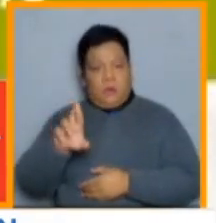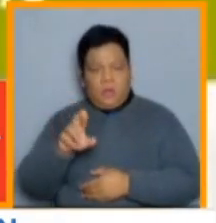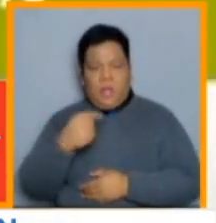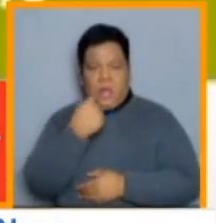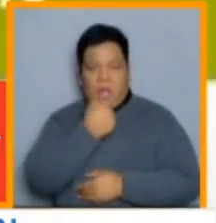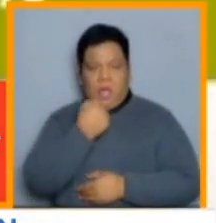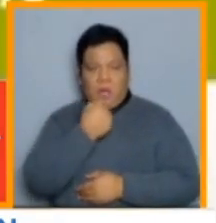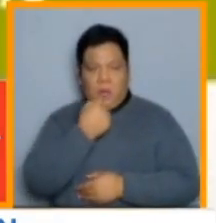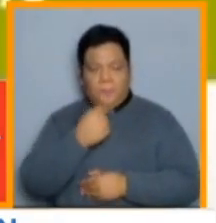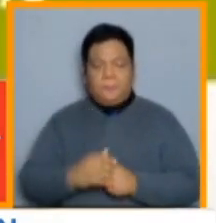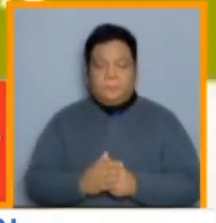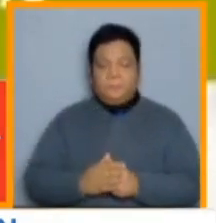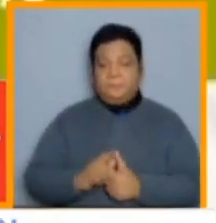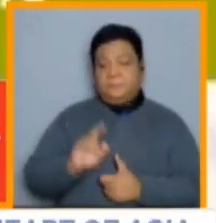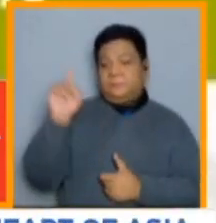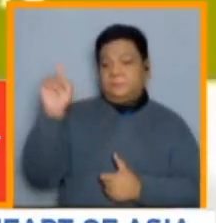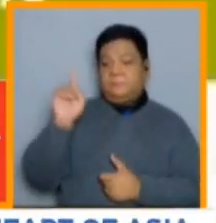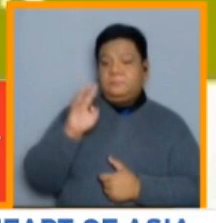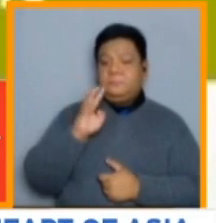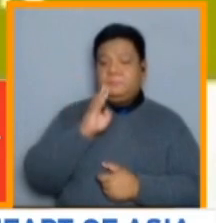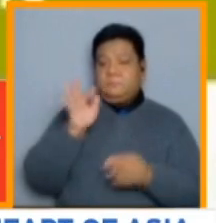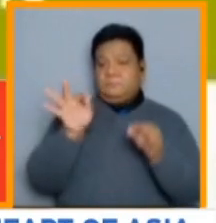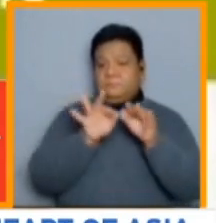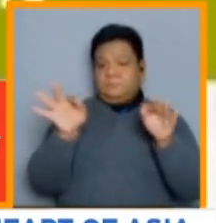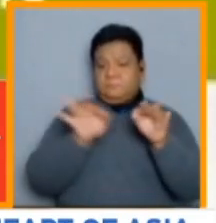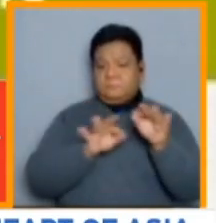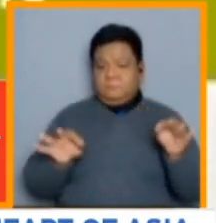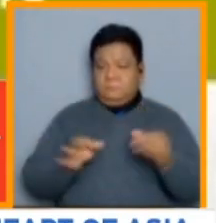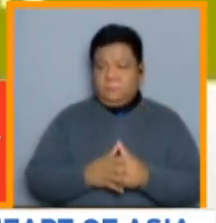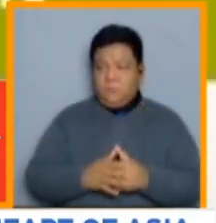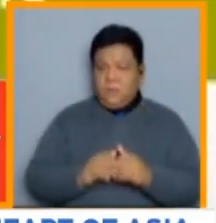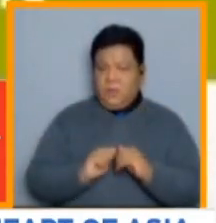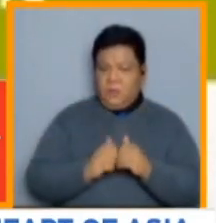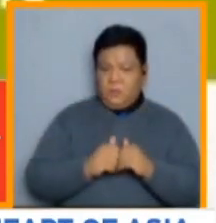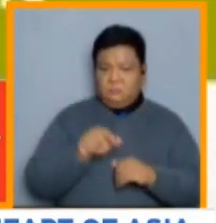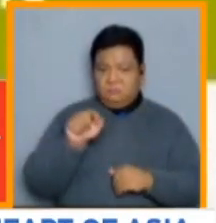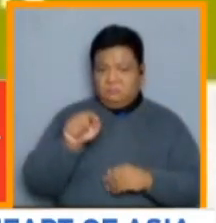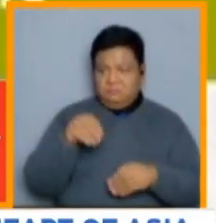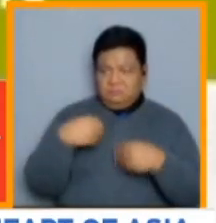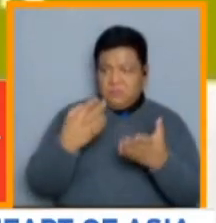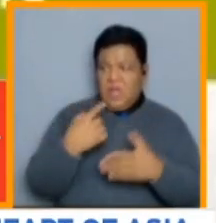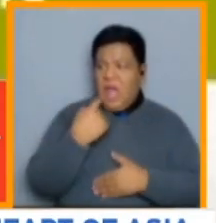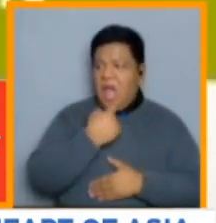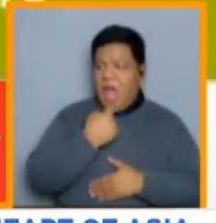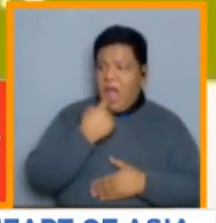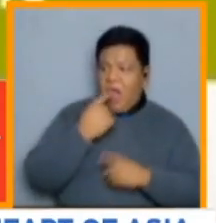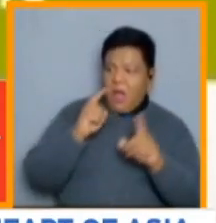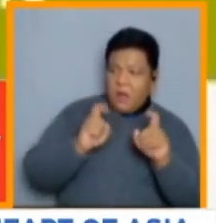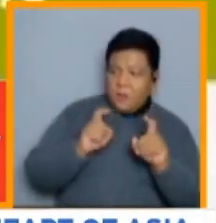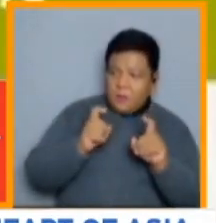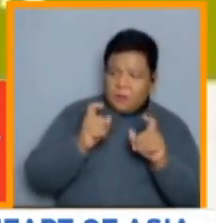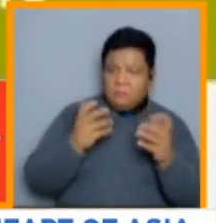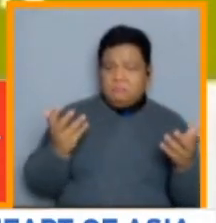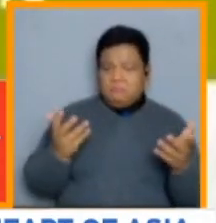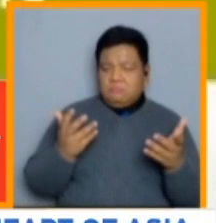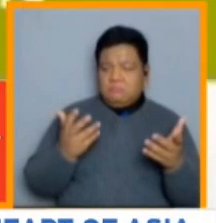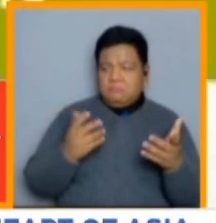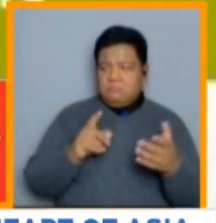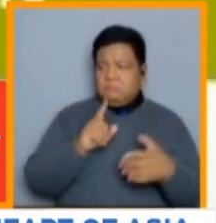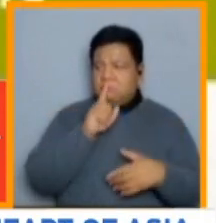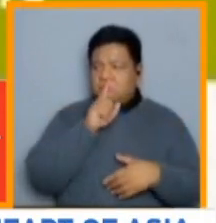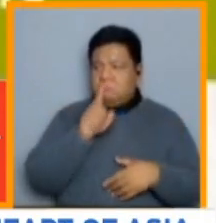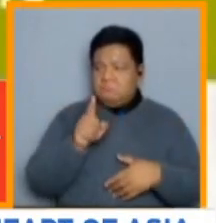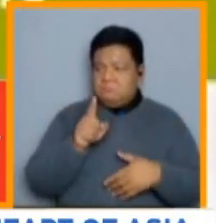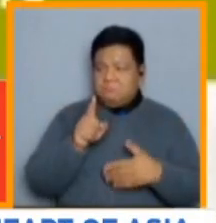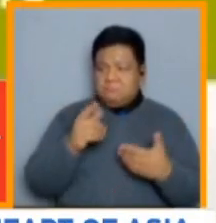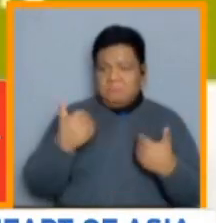naka-asinado pa RT-PCR sa Manila. So, ginbadaan na naipan ng risk period pala. Okay. Until